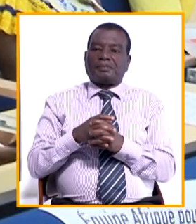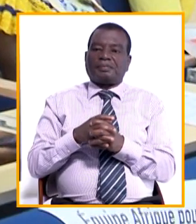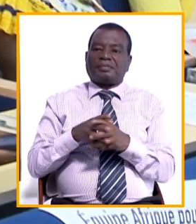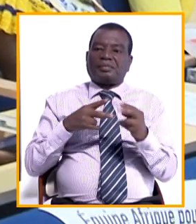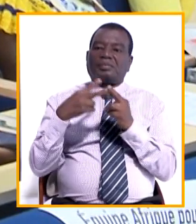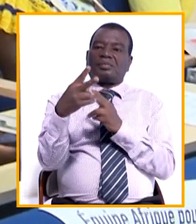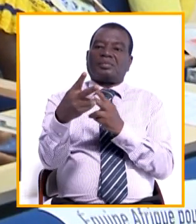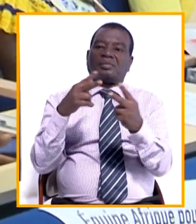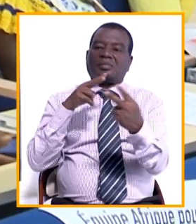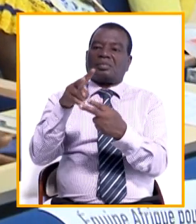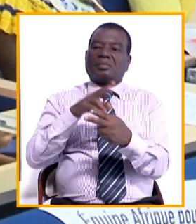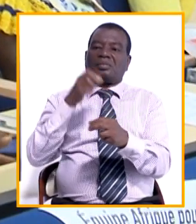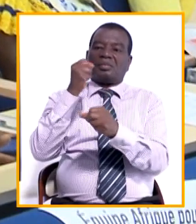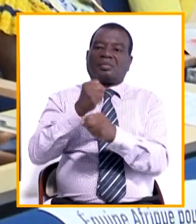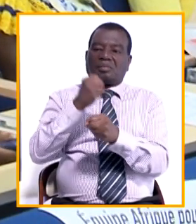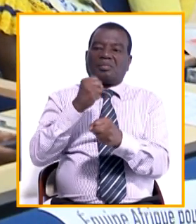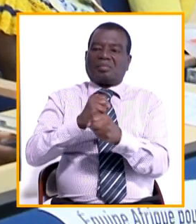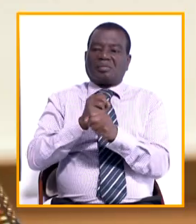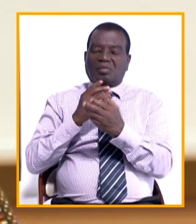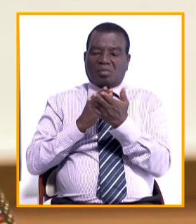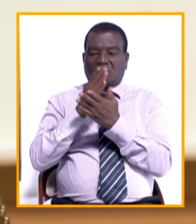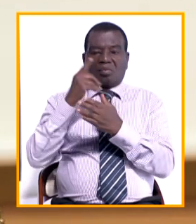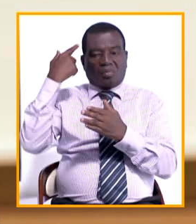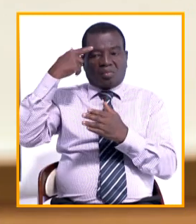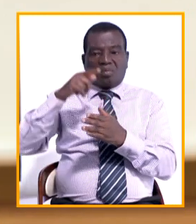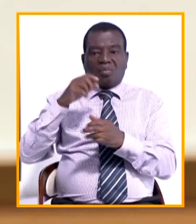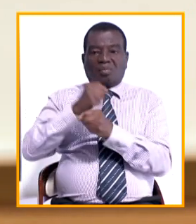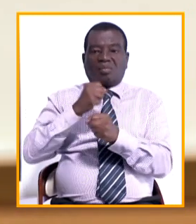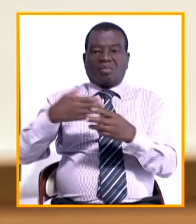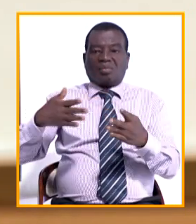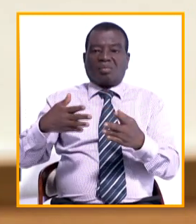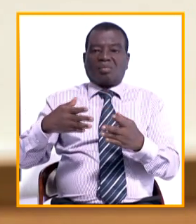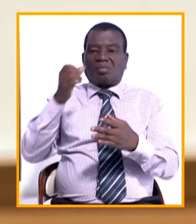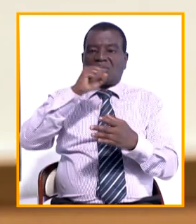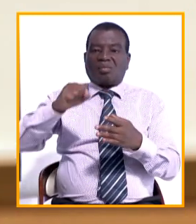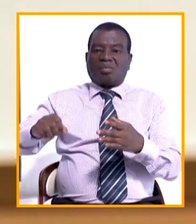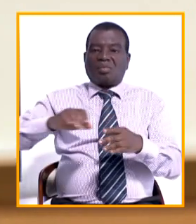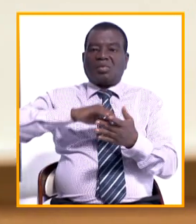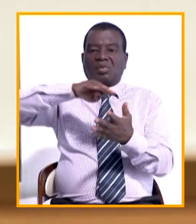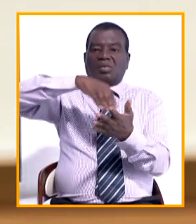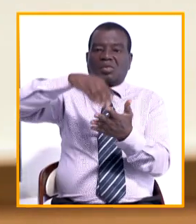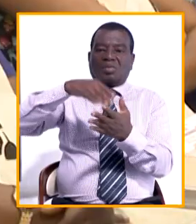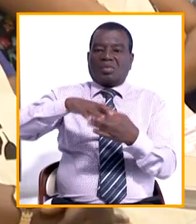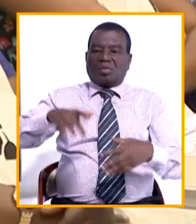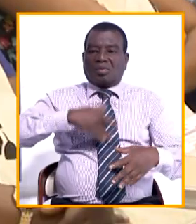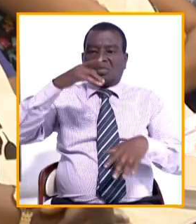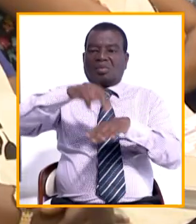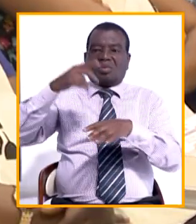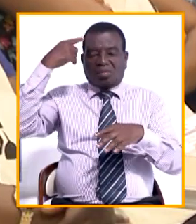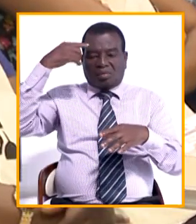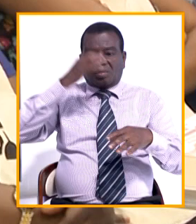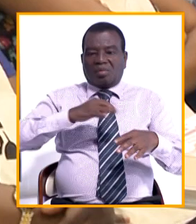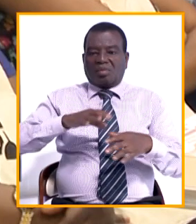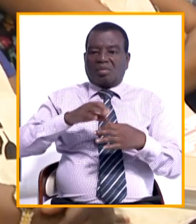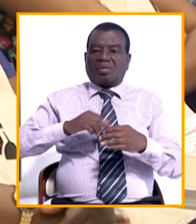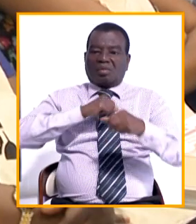Vers un travail décent pour les travailleurs domestiques. Un slogan bientôt au cœur de la sensibilisation lancée en faveur de la